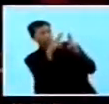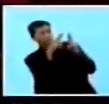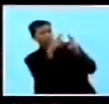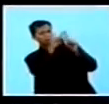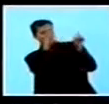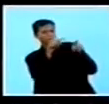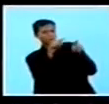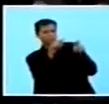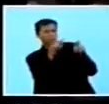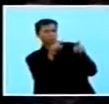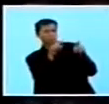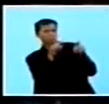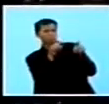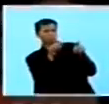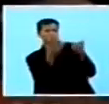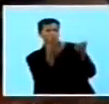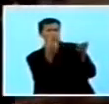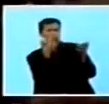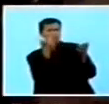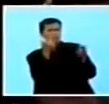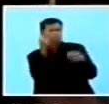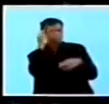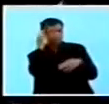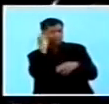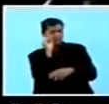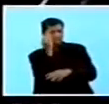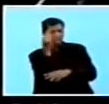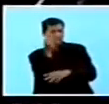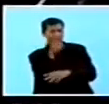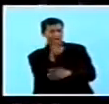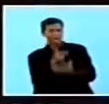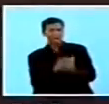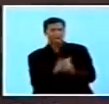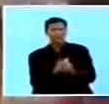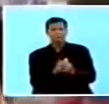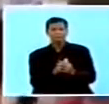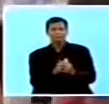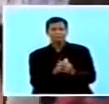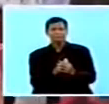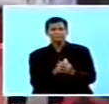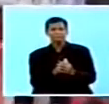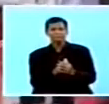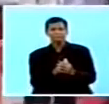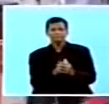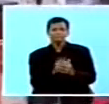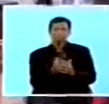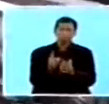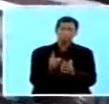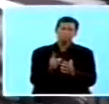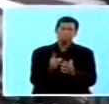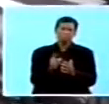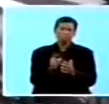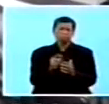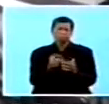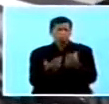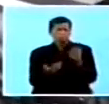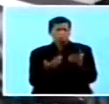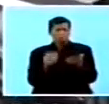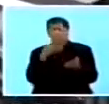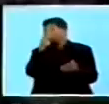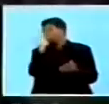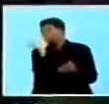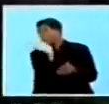sudah seharusnya dilakukan Pemprov DKI Jakarta bercermin pada kesalahan pemerintahan masa lalu. Karena setiap pengabaian terhadap fungsi pengawasan